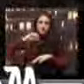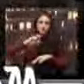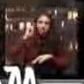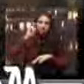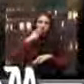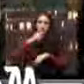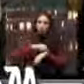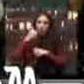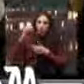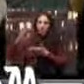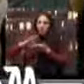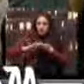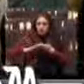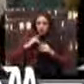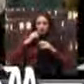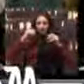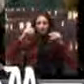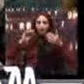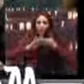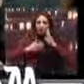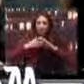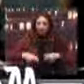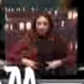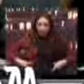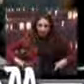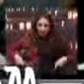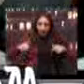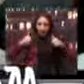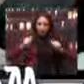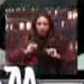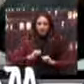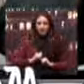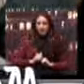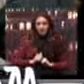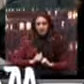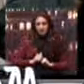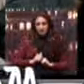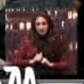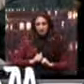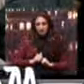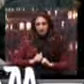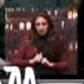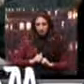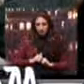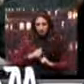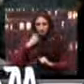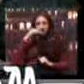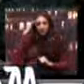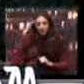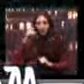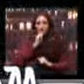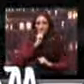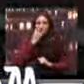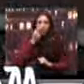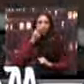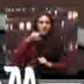بالواجب، والنهارده كان التفتيت، وليا وجبة تانية إن أنا أفتت فيها برضه. وأشكر